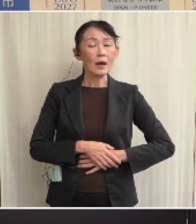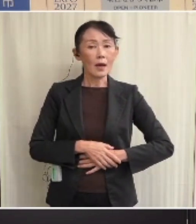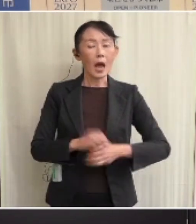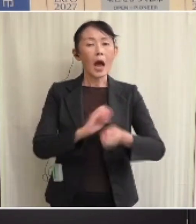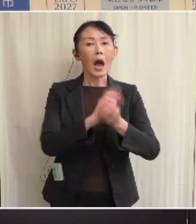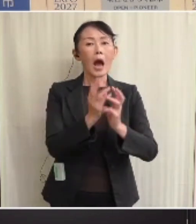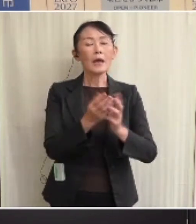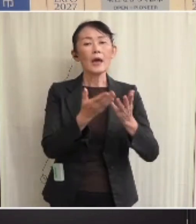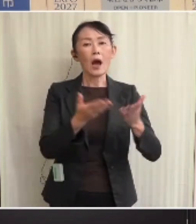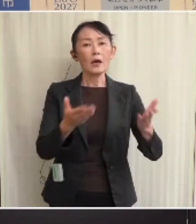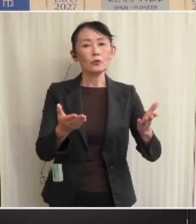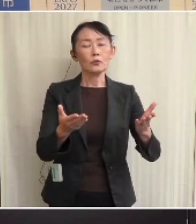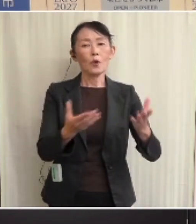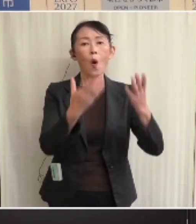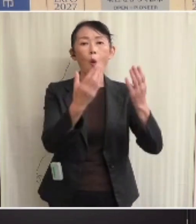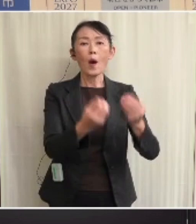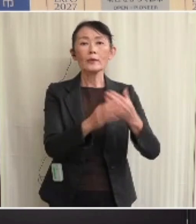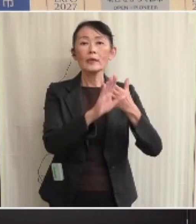花博の後、